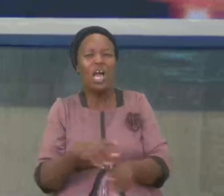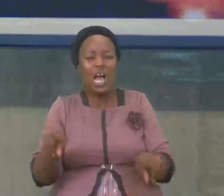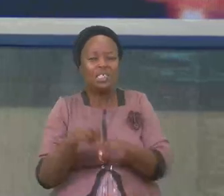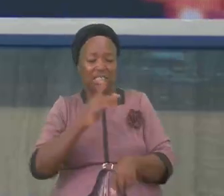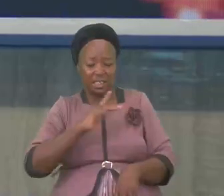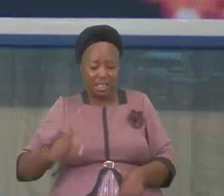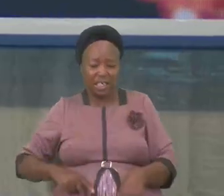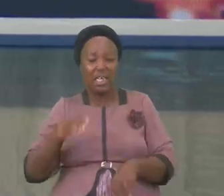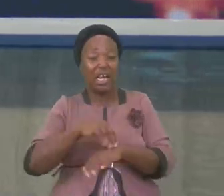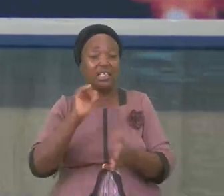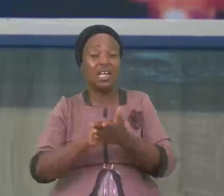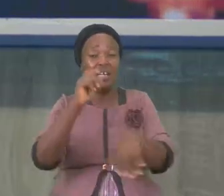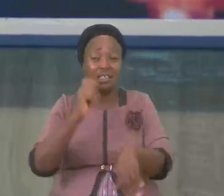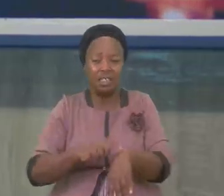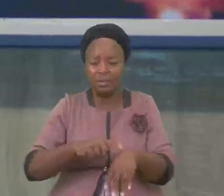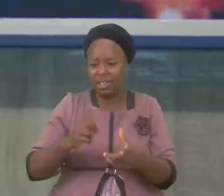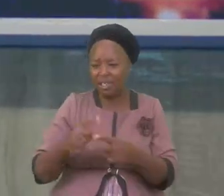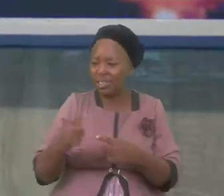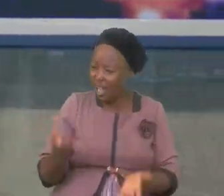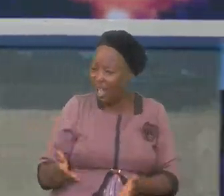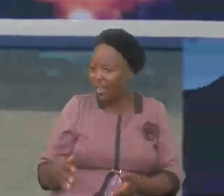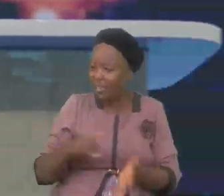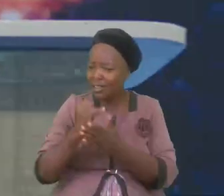de l'Empire à l'époque.